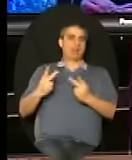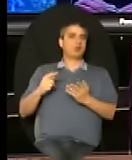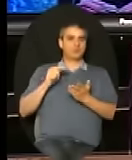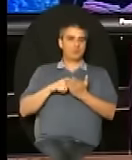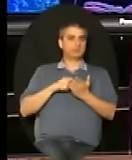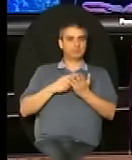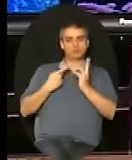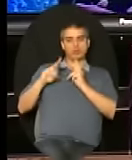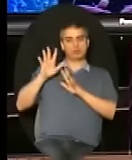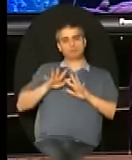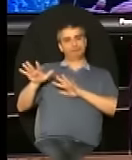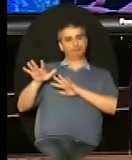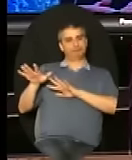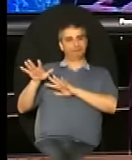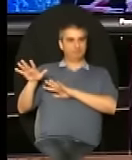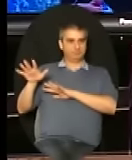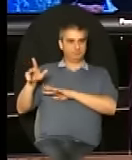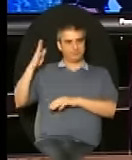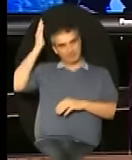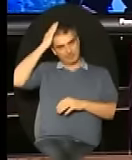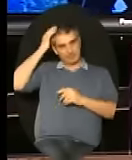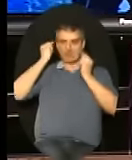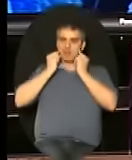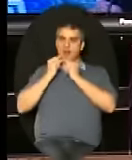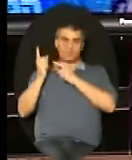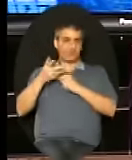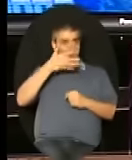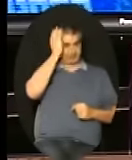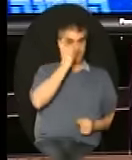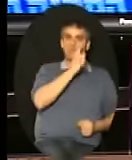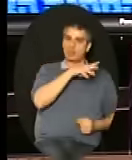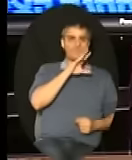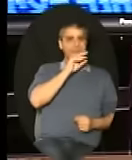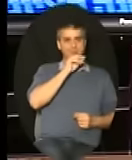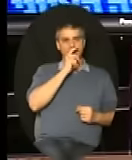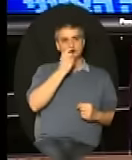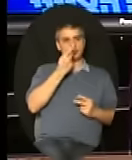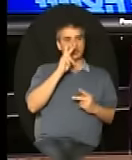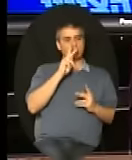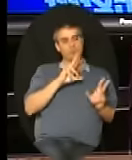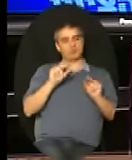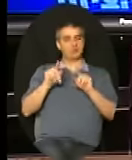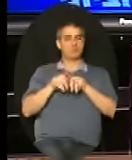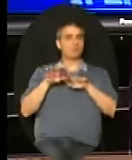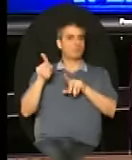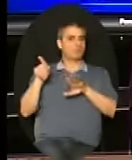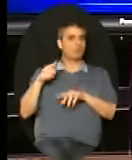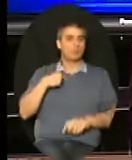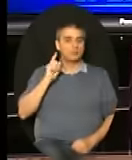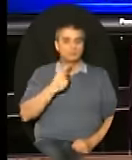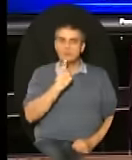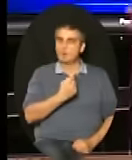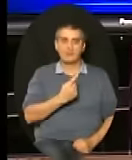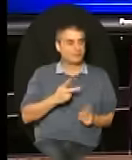ולכן יש יותר נהייה לכיוון של בנט וליברמן. יאיר עצמו גם כן מדבר באופן קצת יותר דומה לממשלה. אנחנו צריכים לבוא